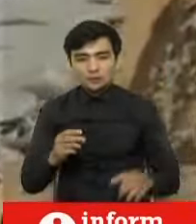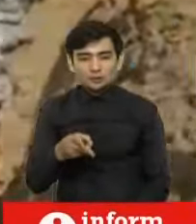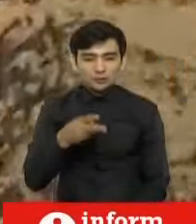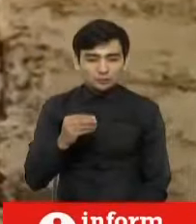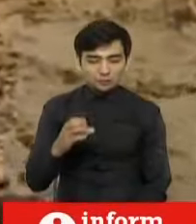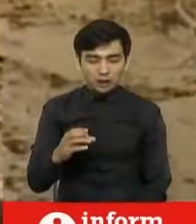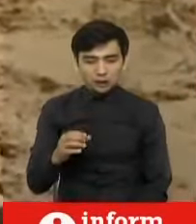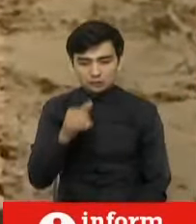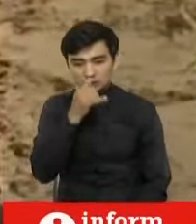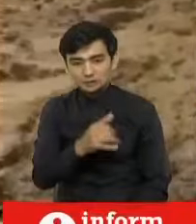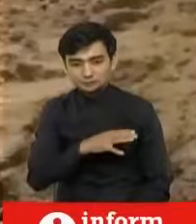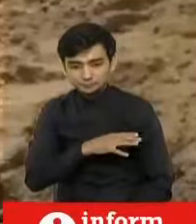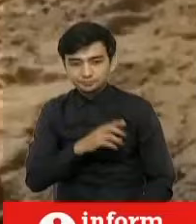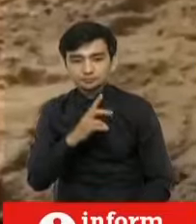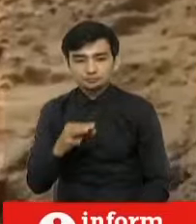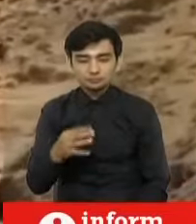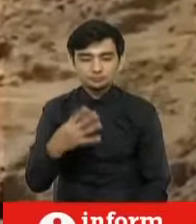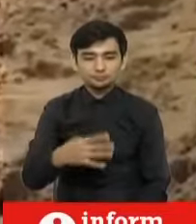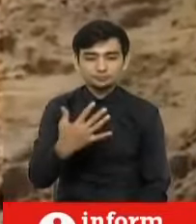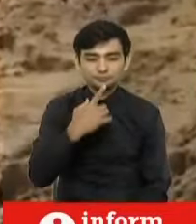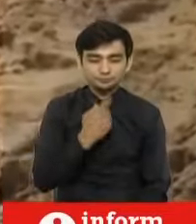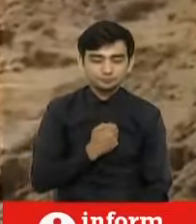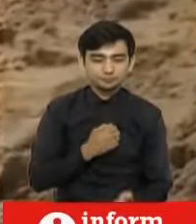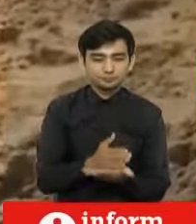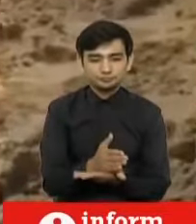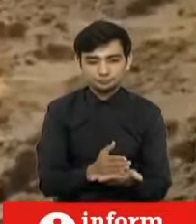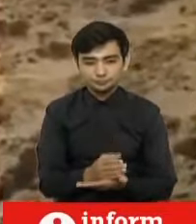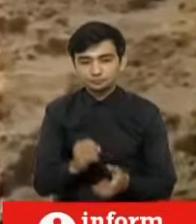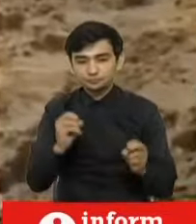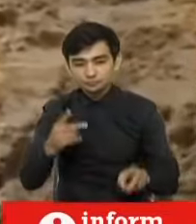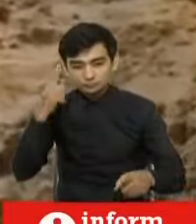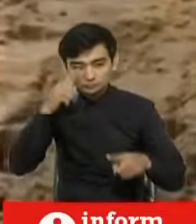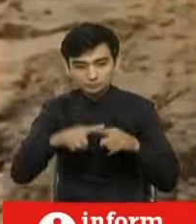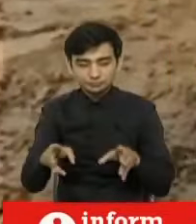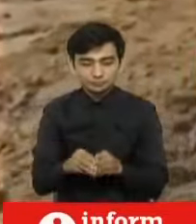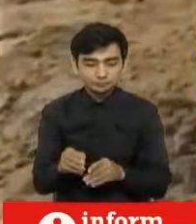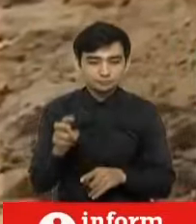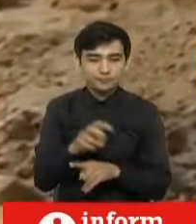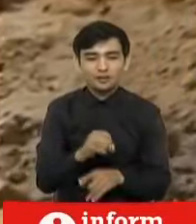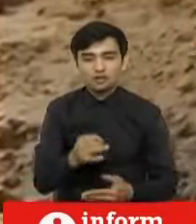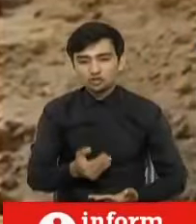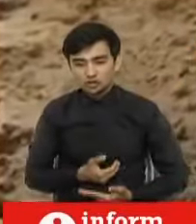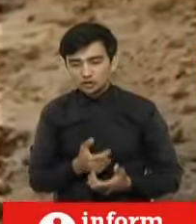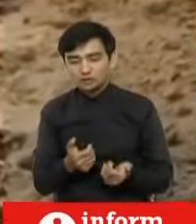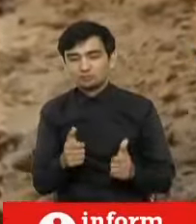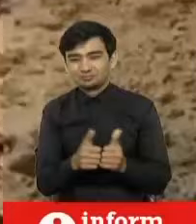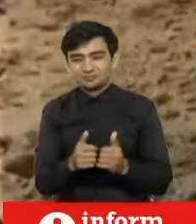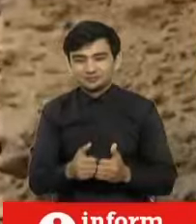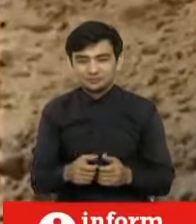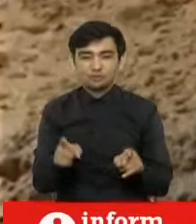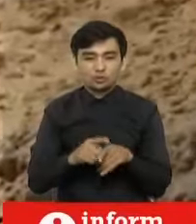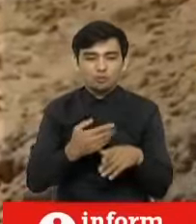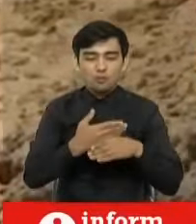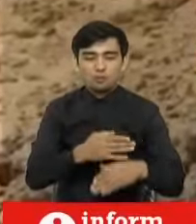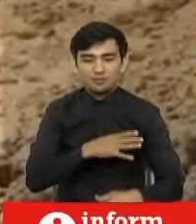2 часов. На месте все еще находятся 45 военнослужащих со спецтехникой. Помогли и местные жители. Всего в